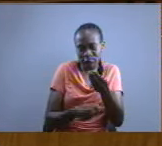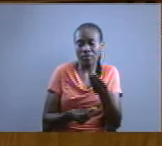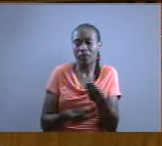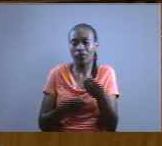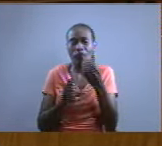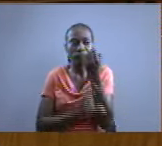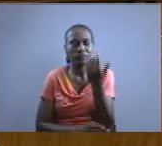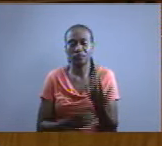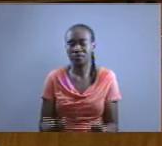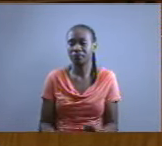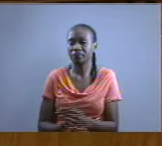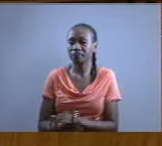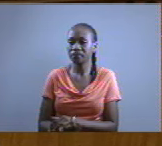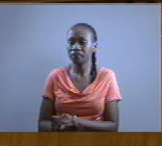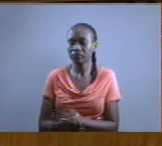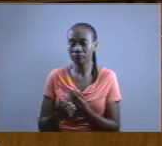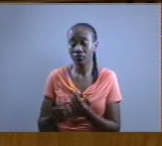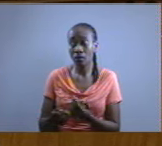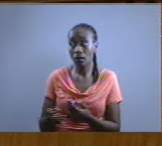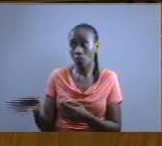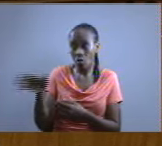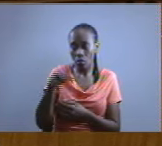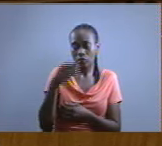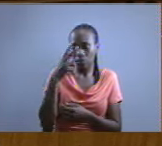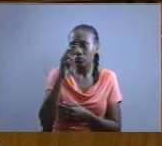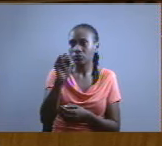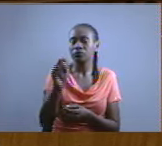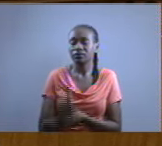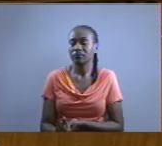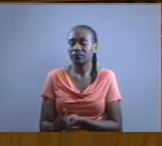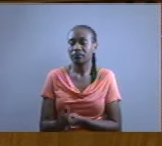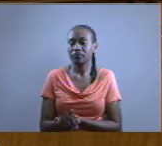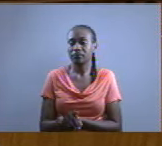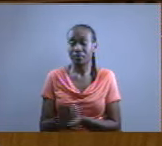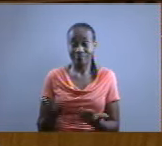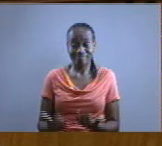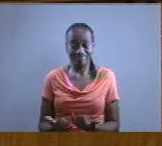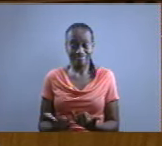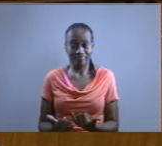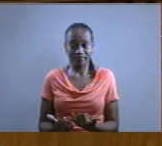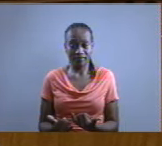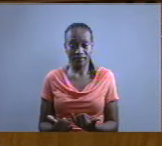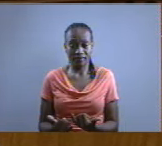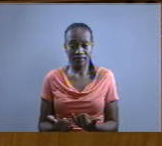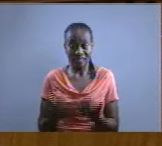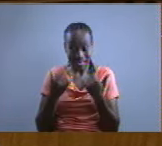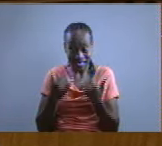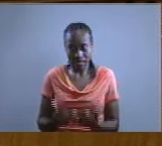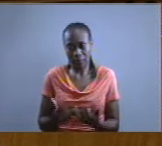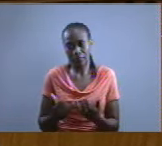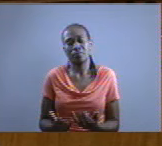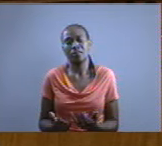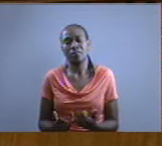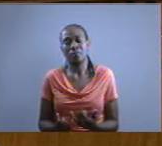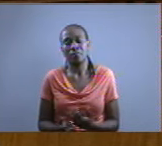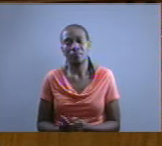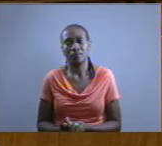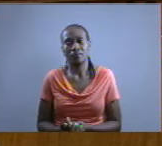sal daarop let dat daar nou meer as ooit tevore ook publikasies in ander inheemse